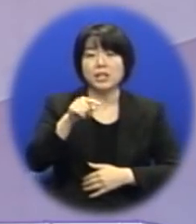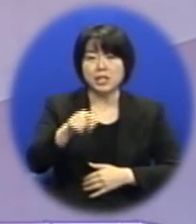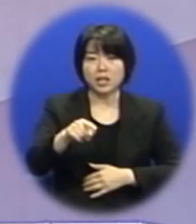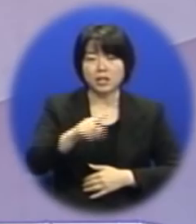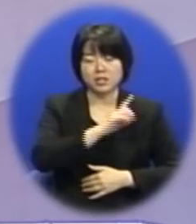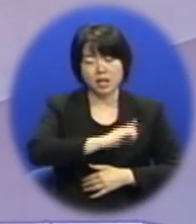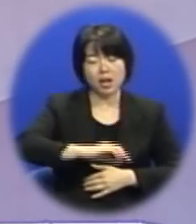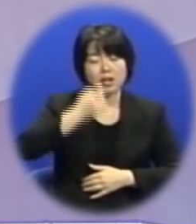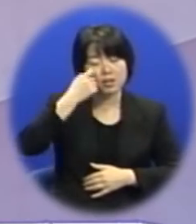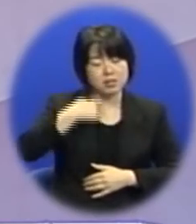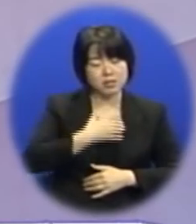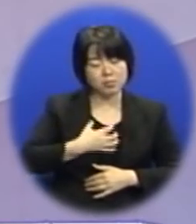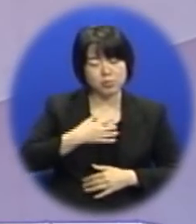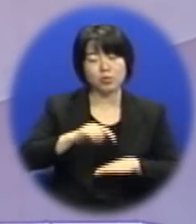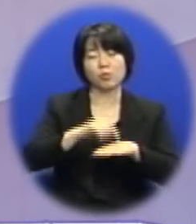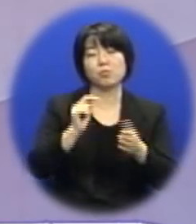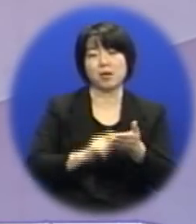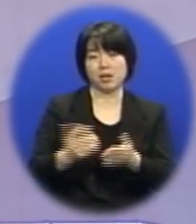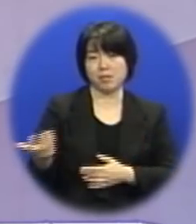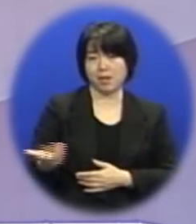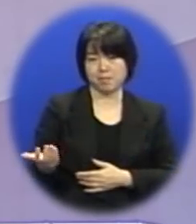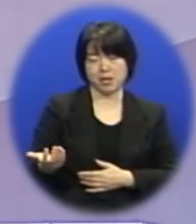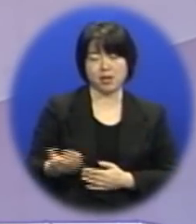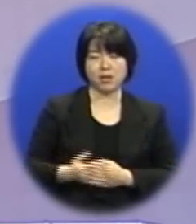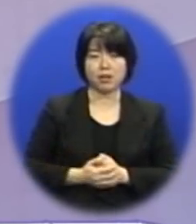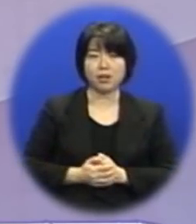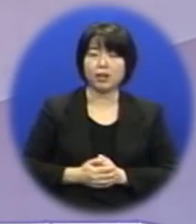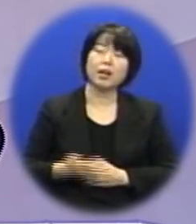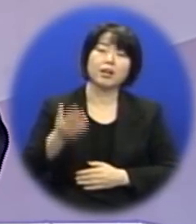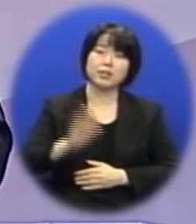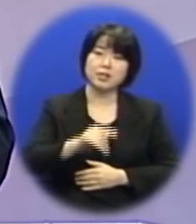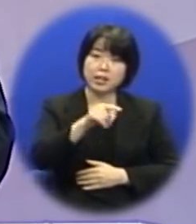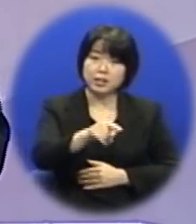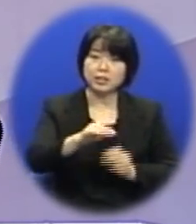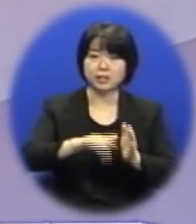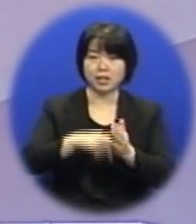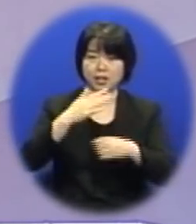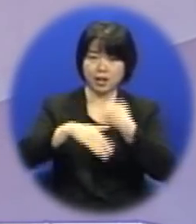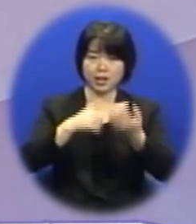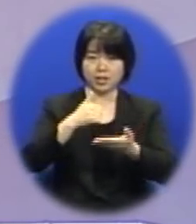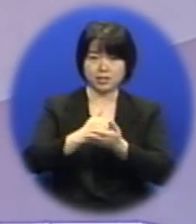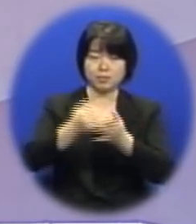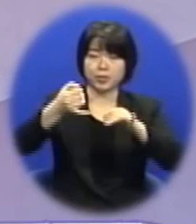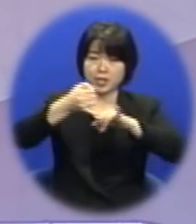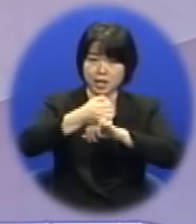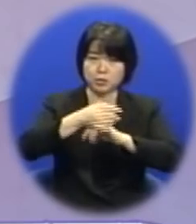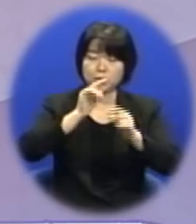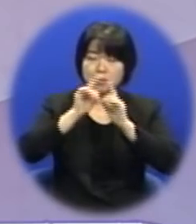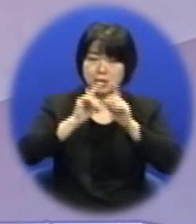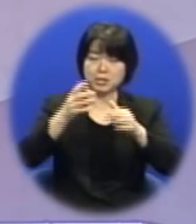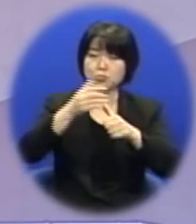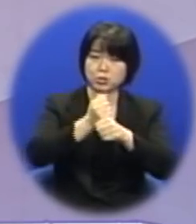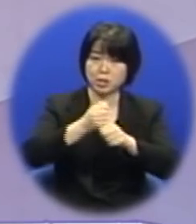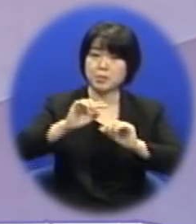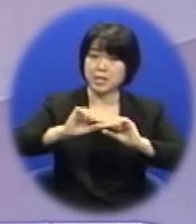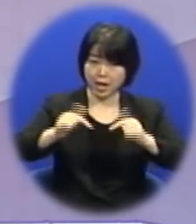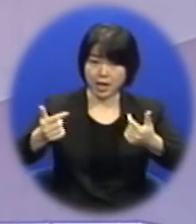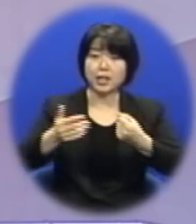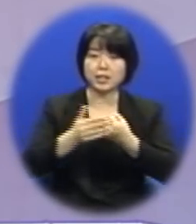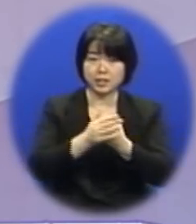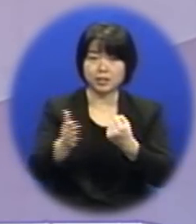슬프고 마음이 아팠어요. 그런데 그때 하나님의 약속의 말씀을 붙잡지 않았기